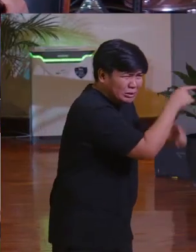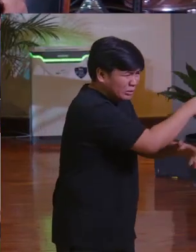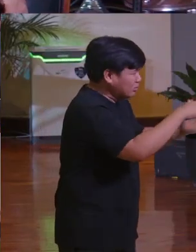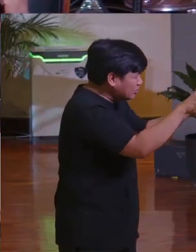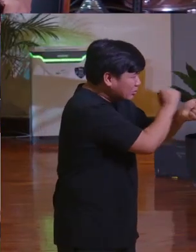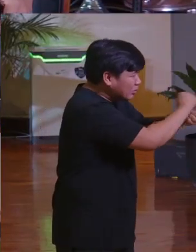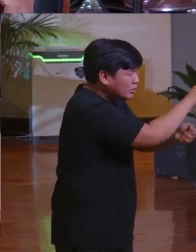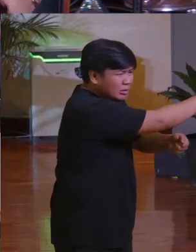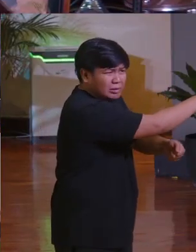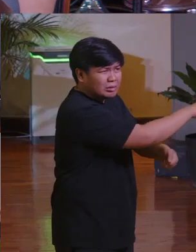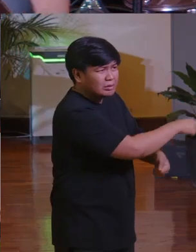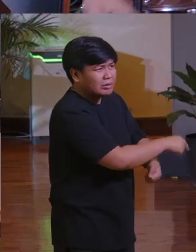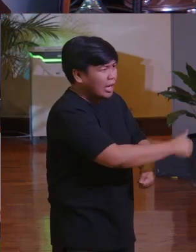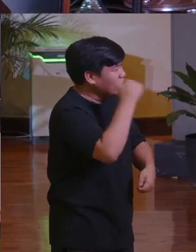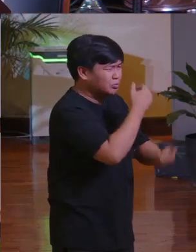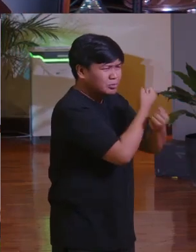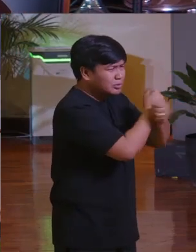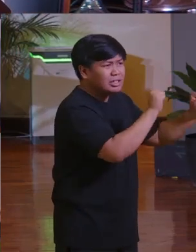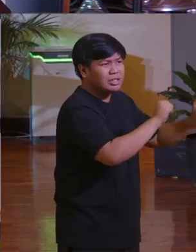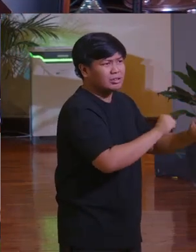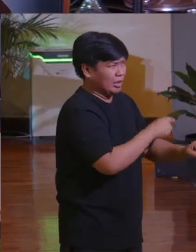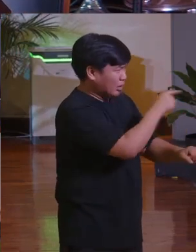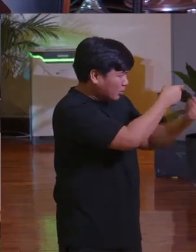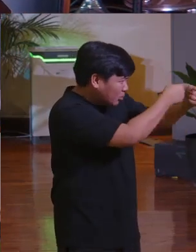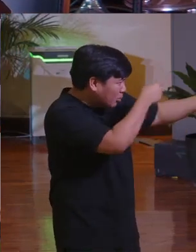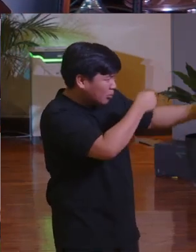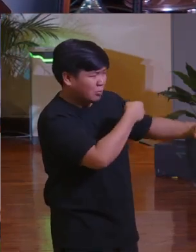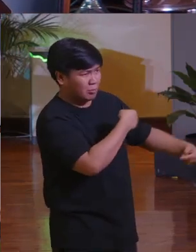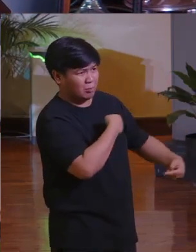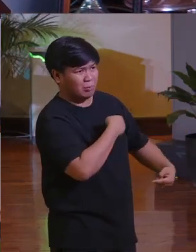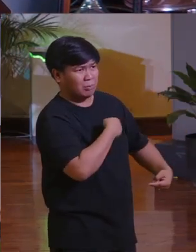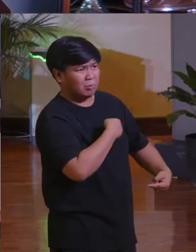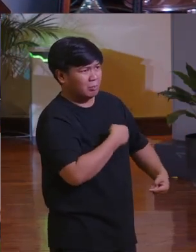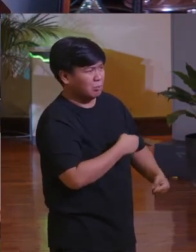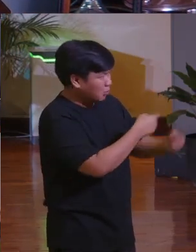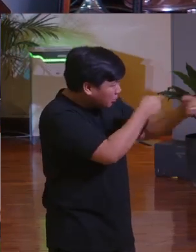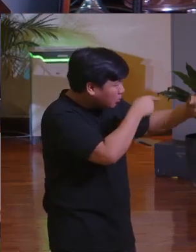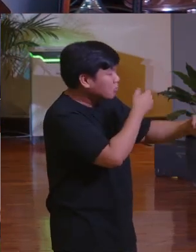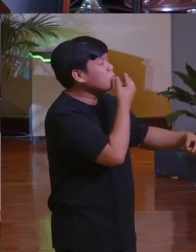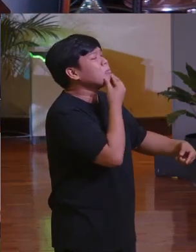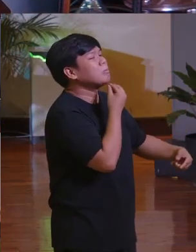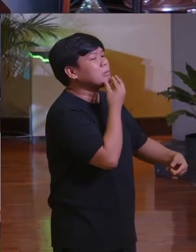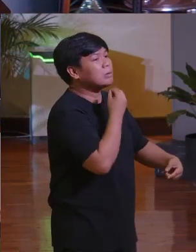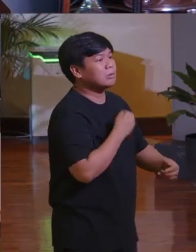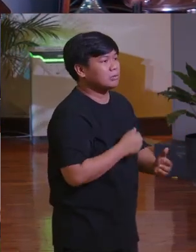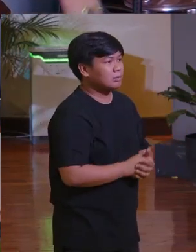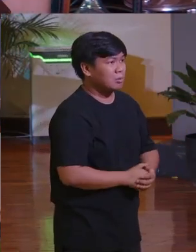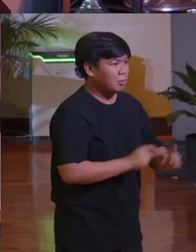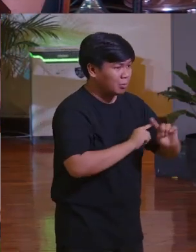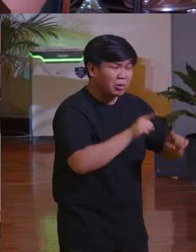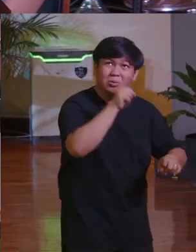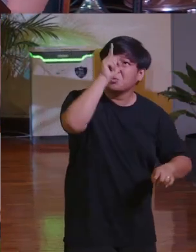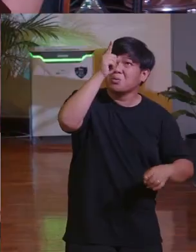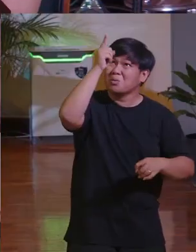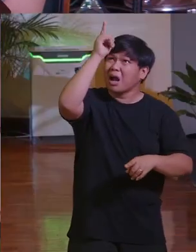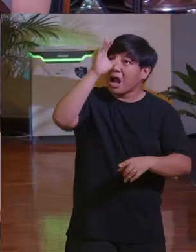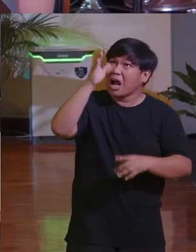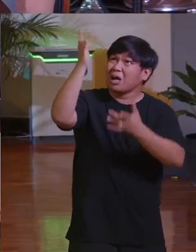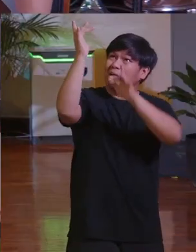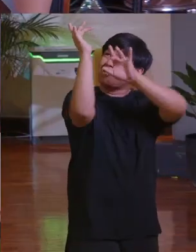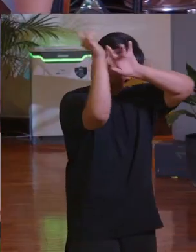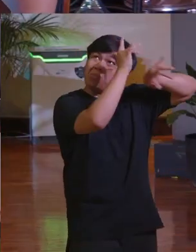maligtas ang Nineveh dahil kaaway naming mortal ang Assyria.